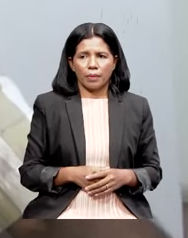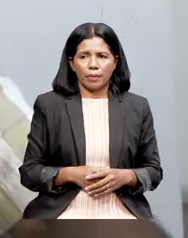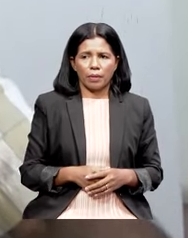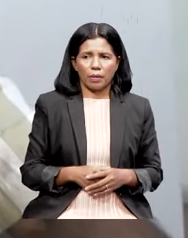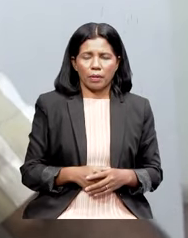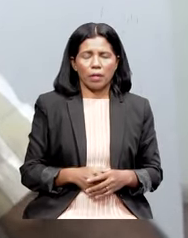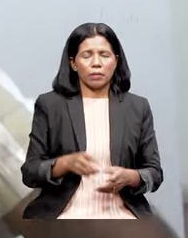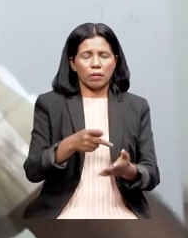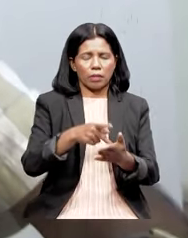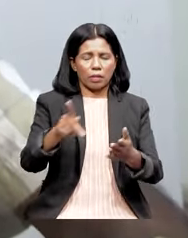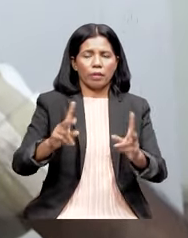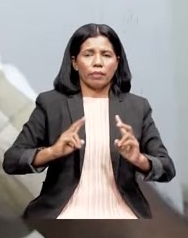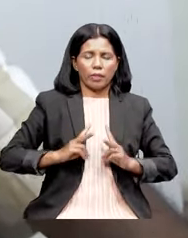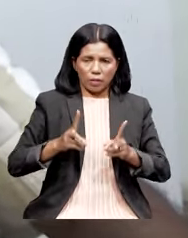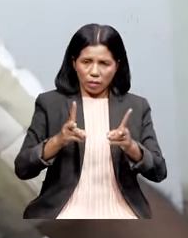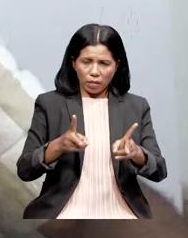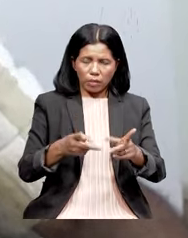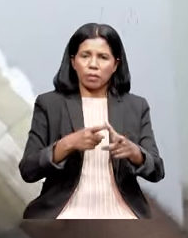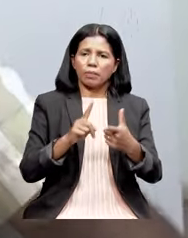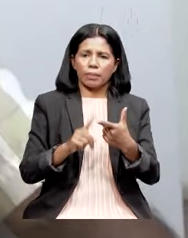Menteri Veteranusnya, depois